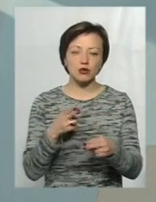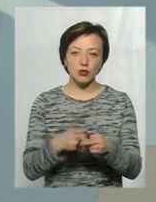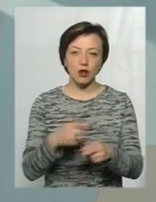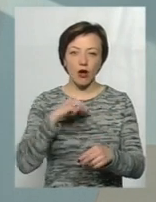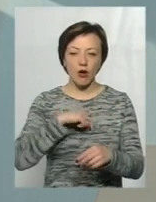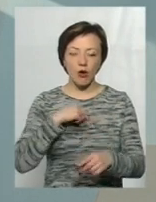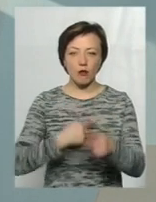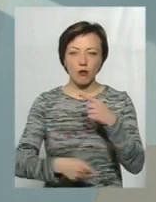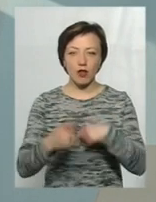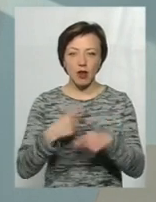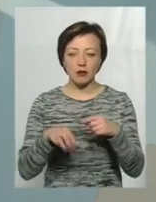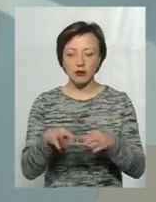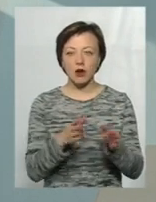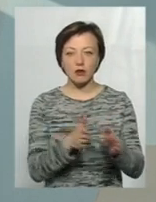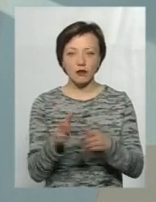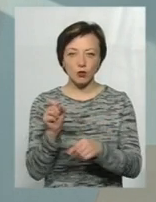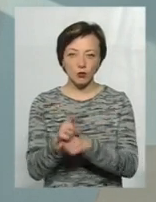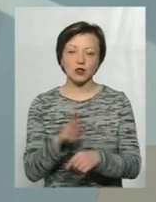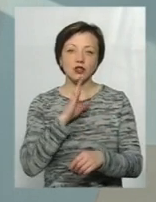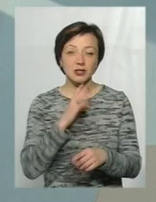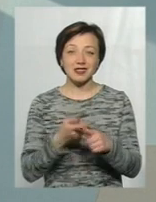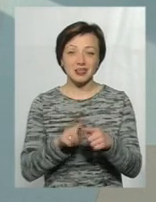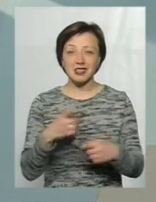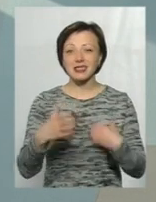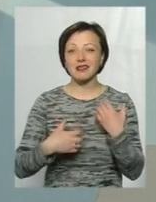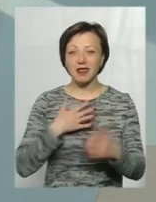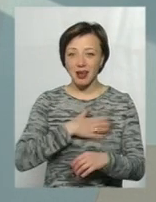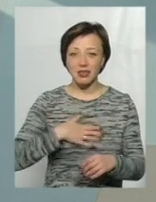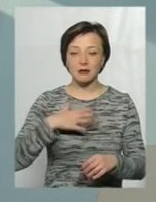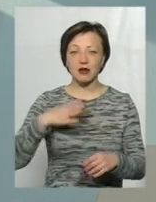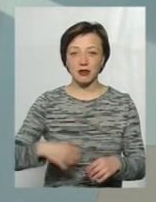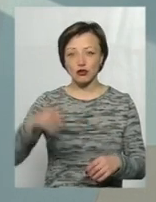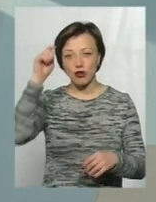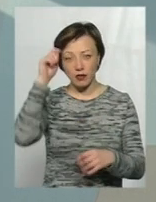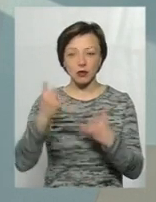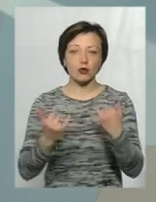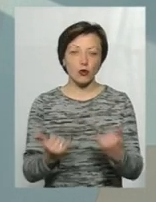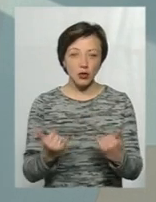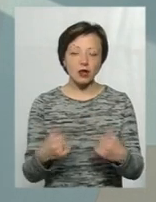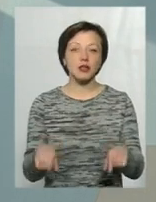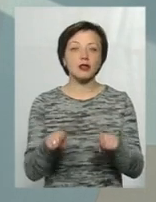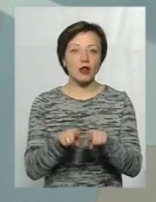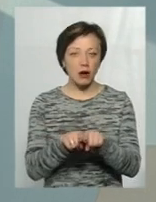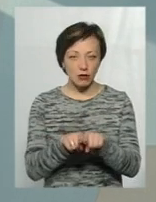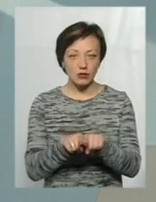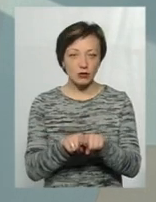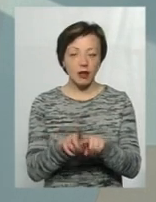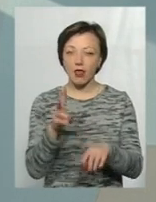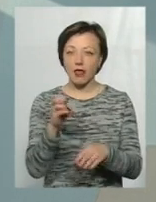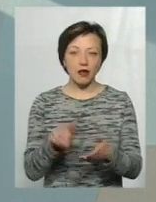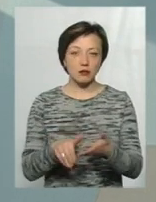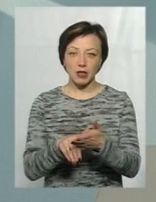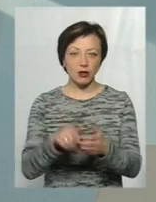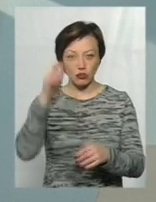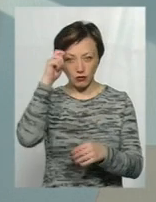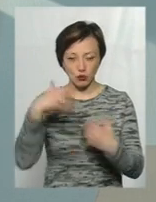гормональній функції, менструальній функції жінки. Точно так само ці стреси, які переносять наші чоловіки сьогодні, вони також не сприяють